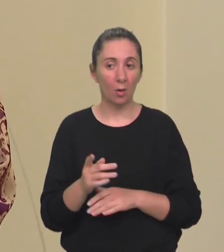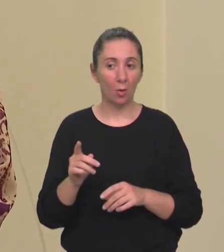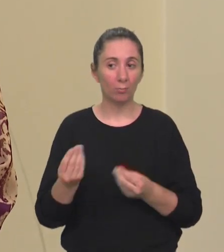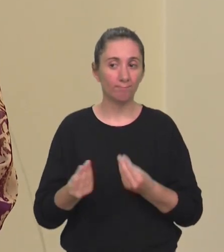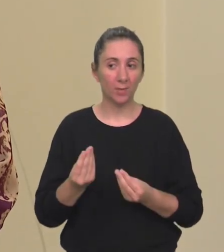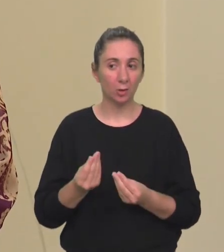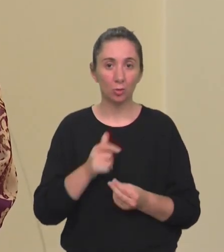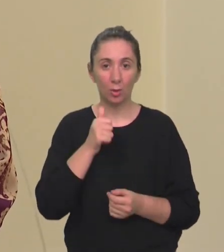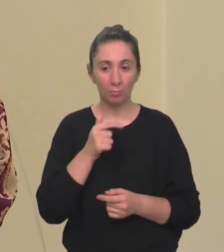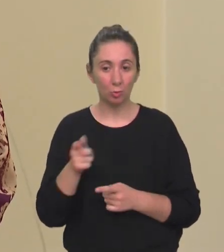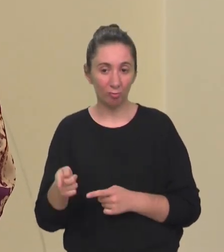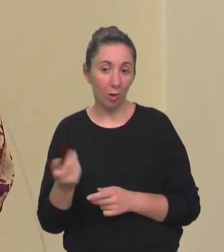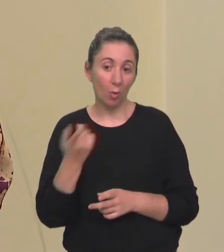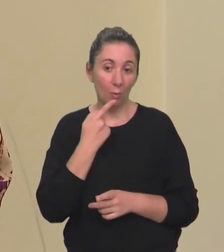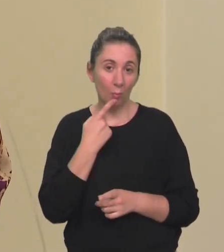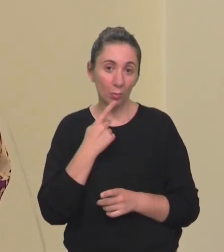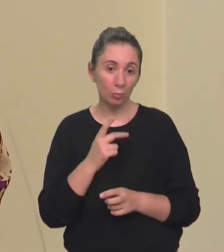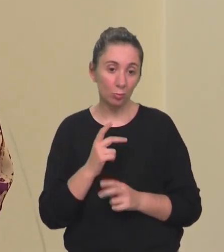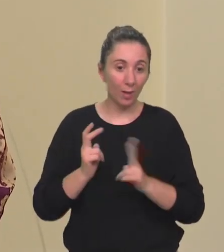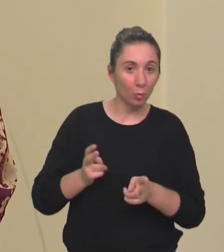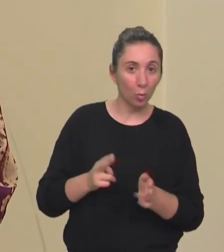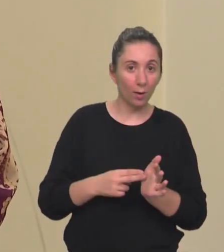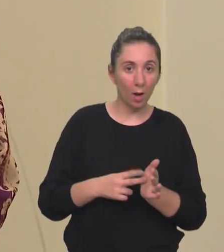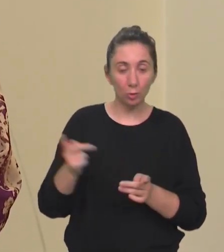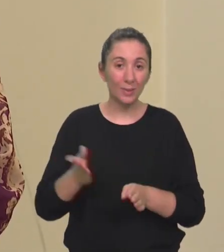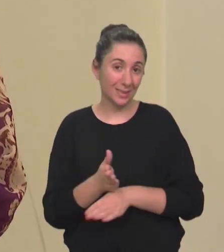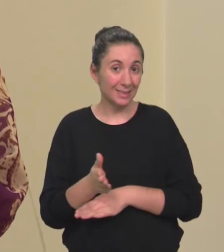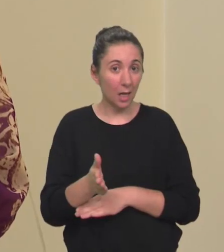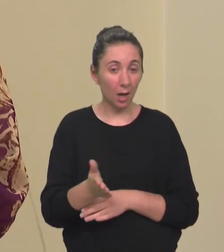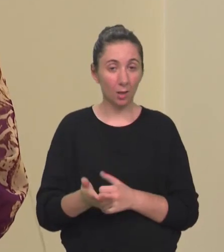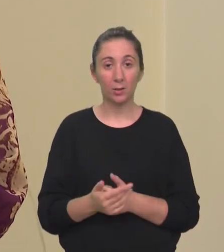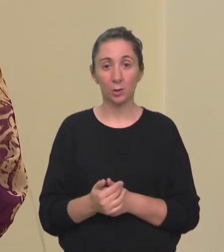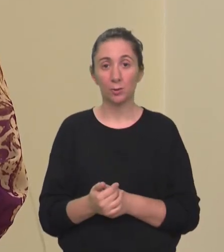se i ne može na ovaj način, onda pokušavaju na drugi, snalažljive,